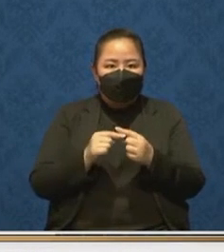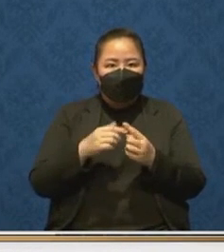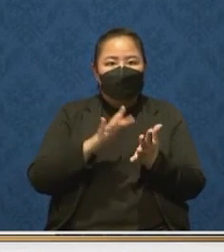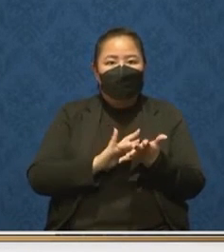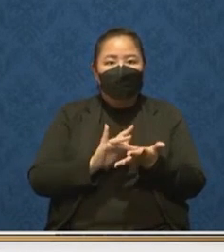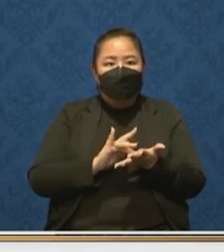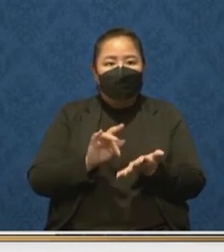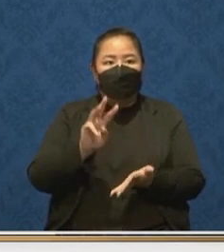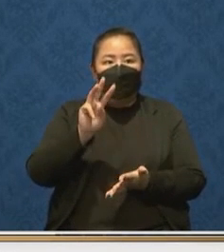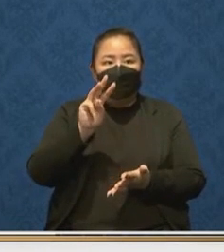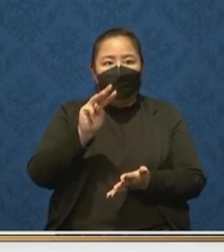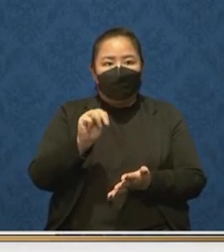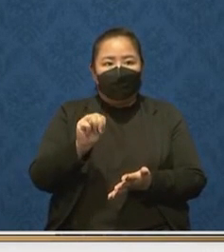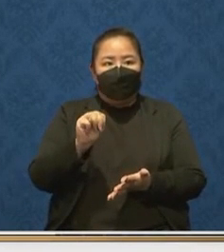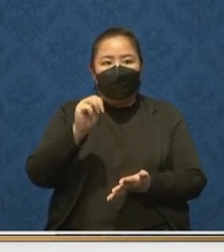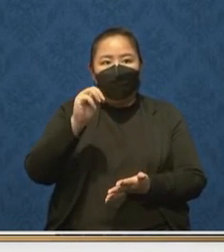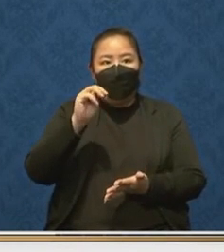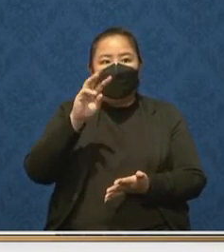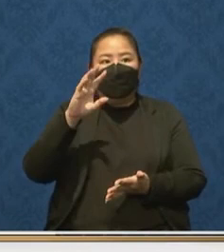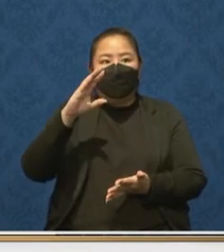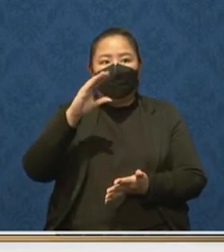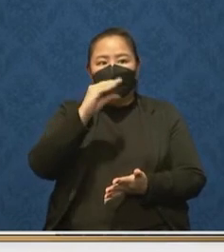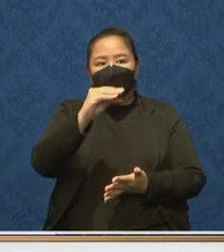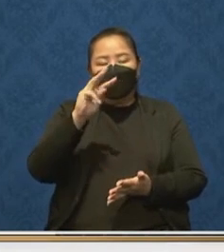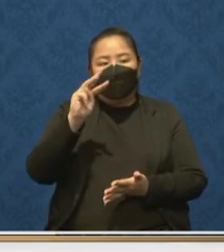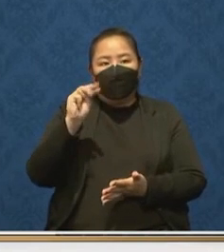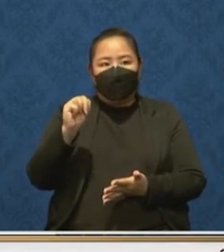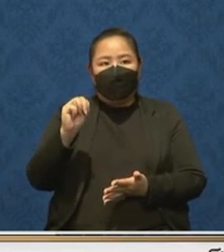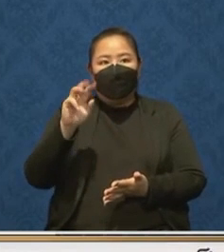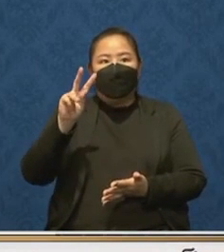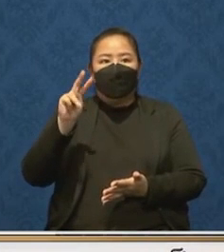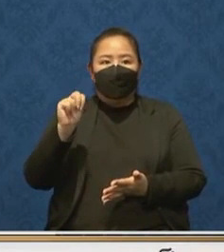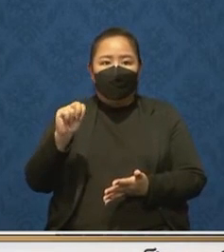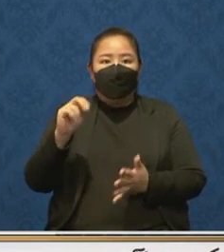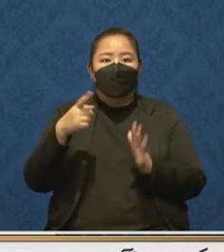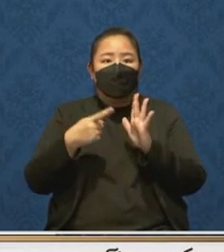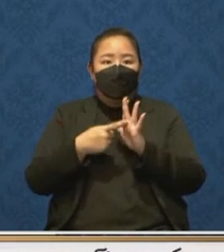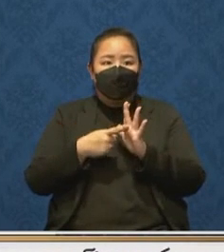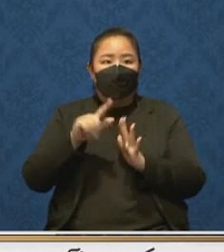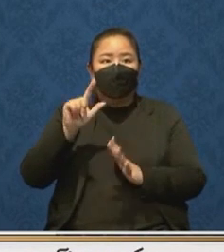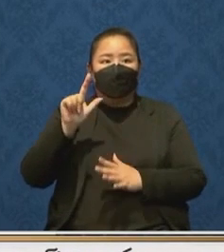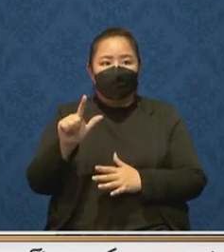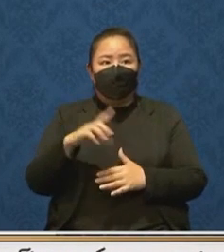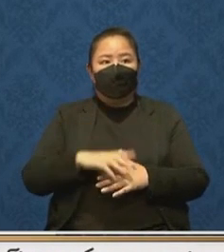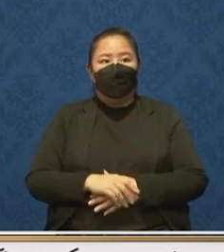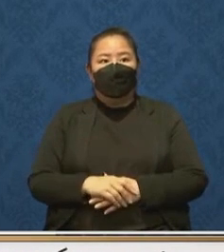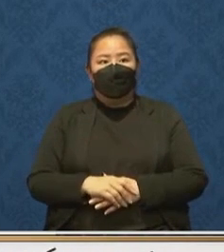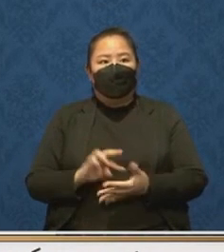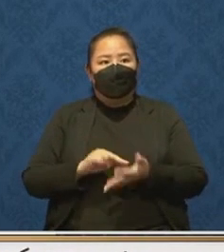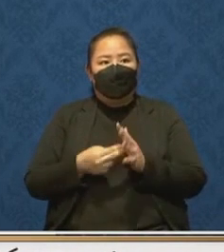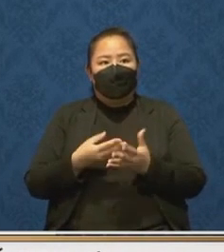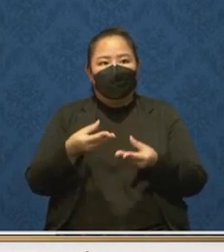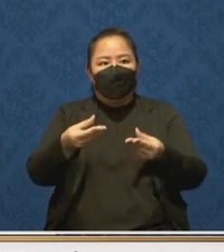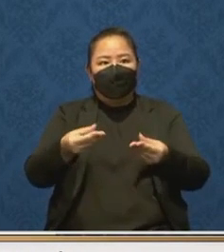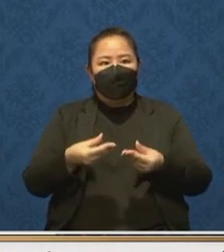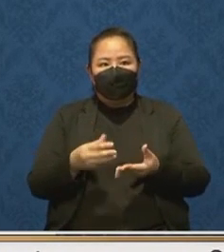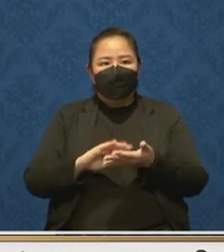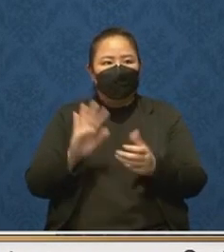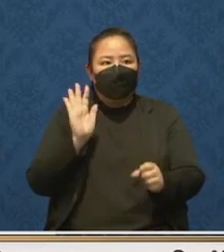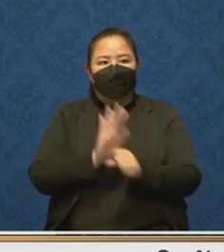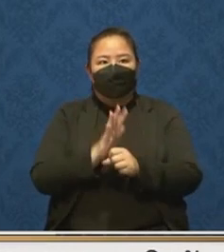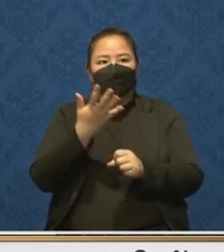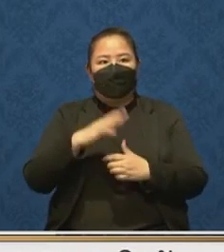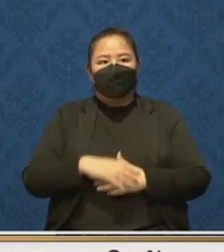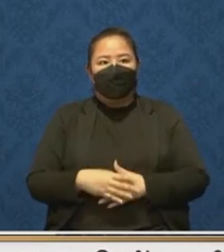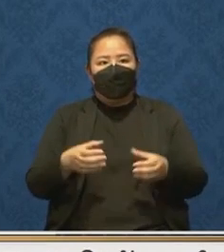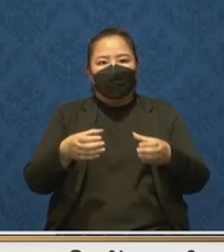่ๆในโงพยาบาลจะจำกดมากเพระมีจำกัดหรอมไม่พอเพราฉะนั้นกลุมเสียงซึ่เราบ